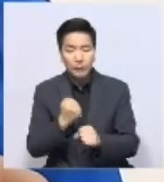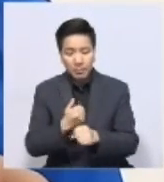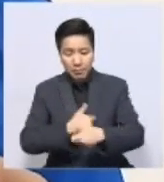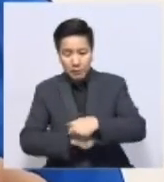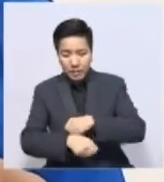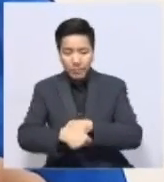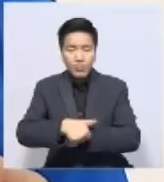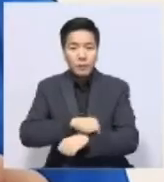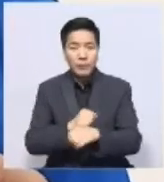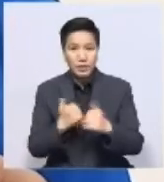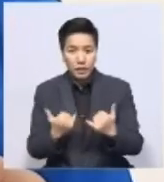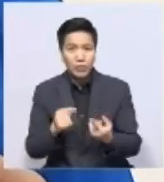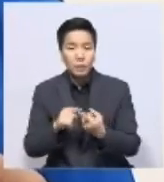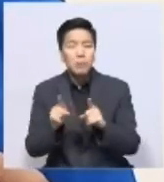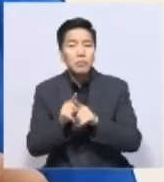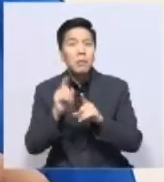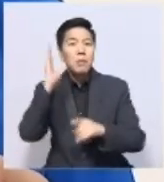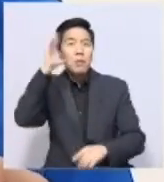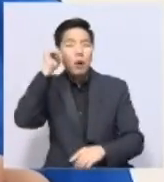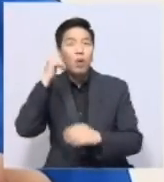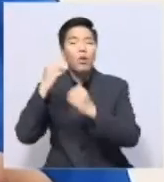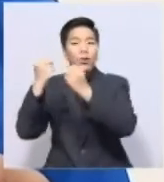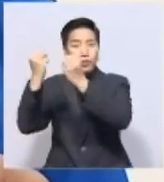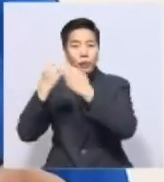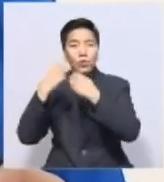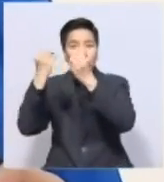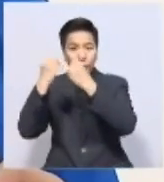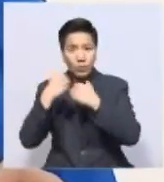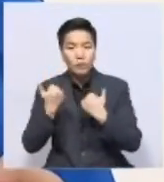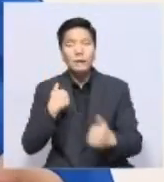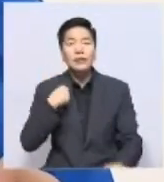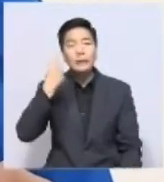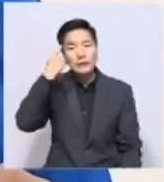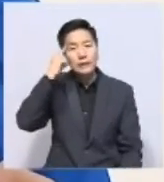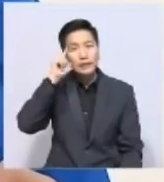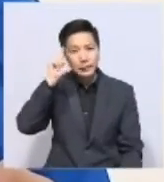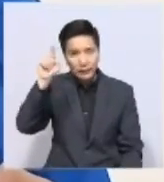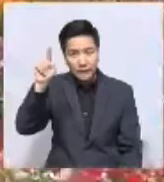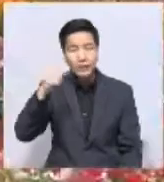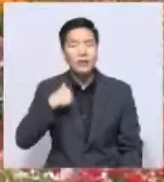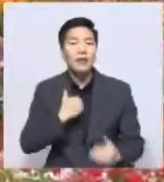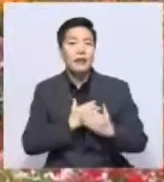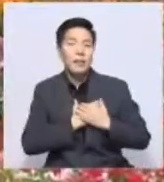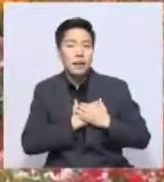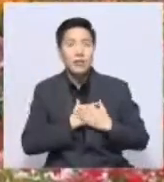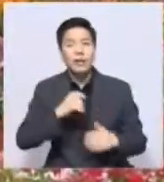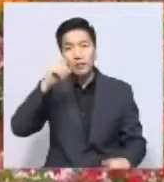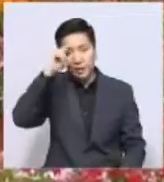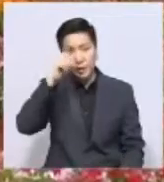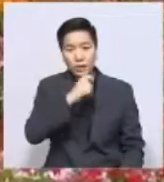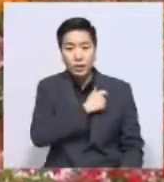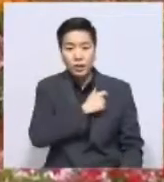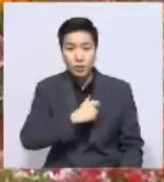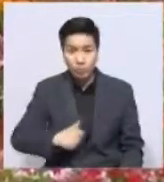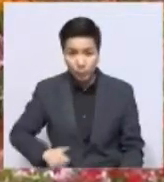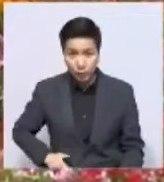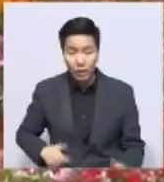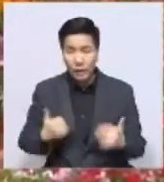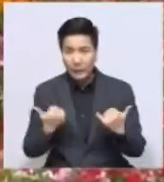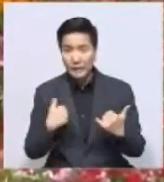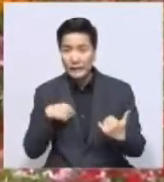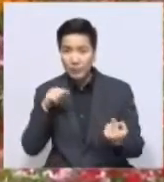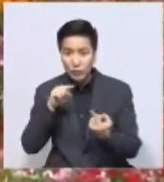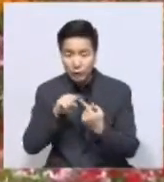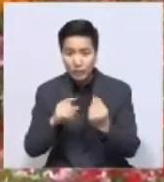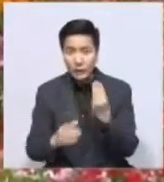ติที่พ่อสอนไว้ทุกอย่างคิดถึงท่านรักท่านครับ โดยแม้จะเป็นสัปดาห์สุดท้าย